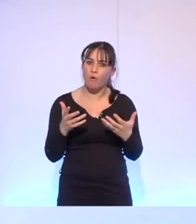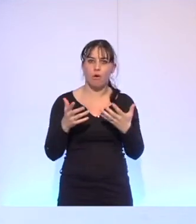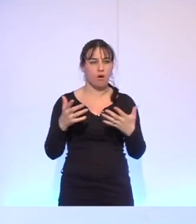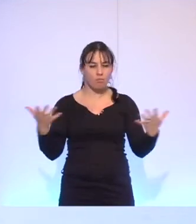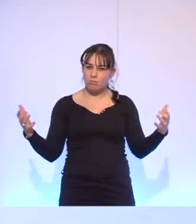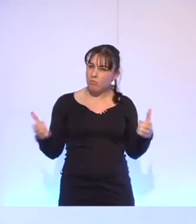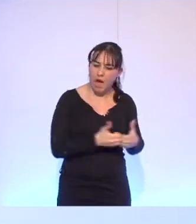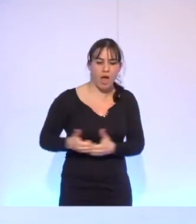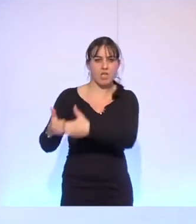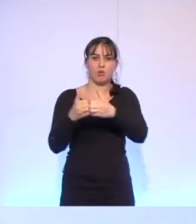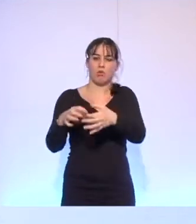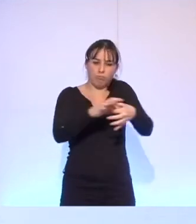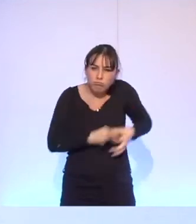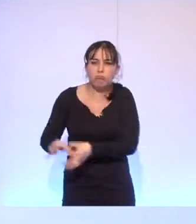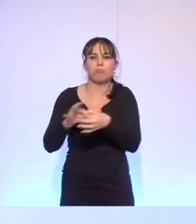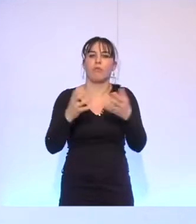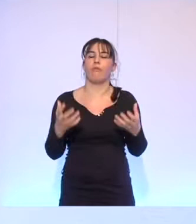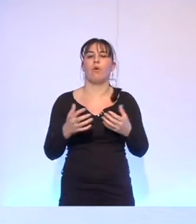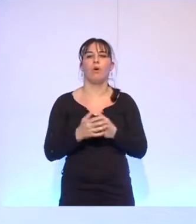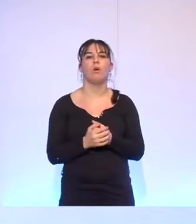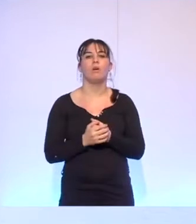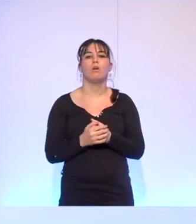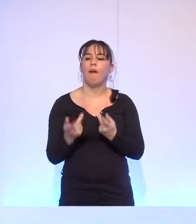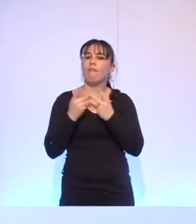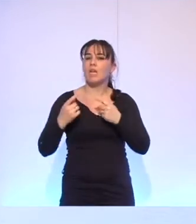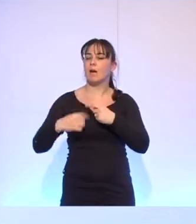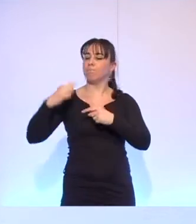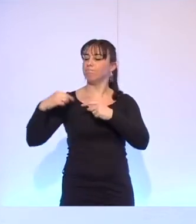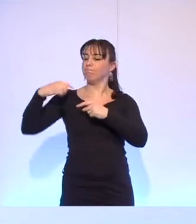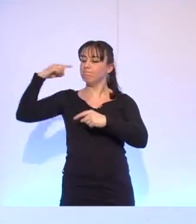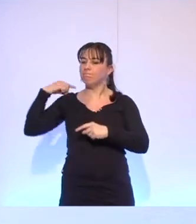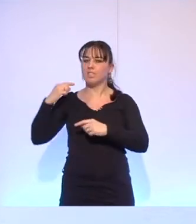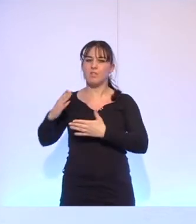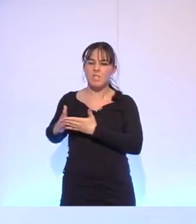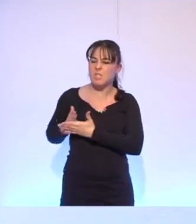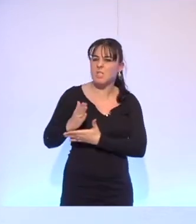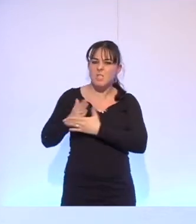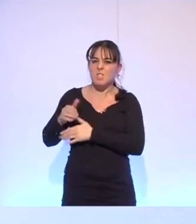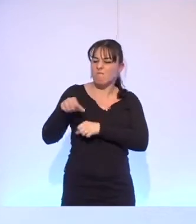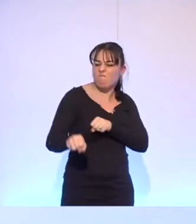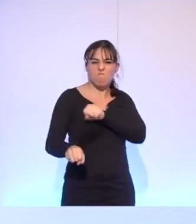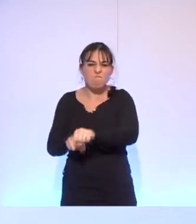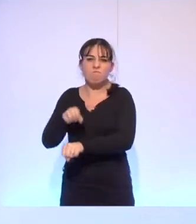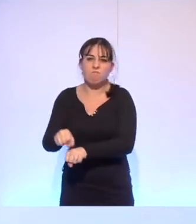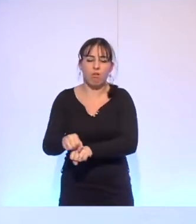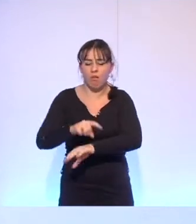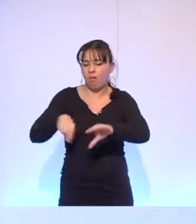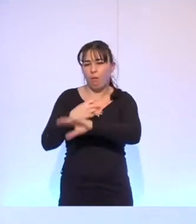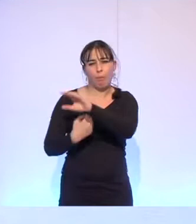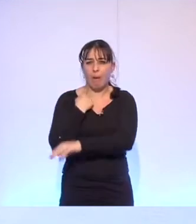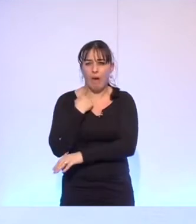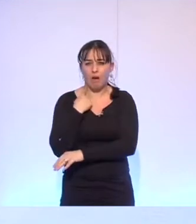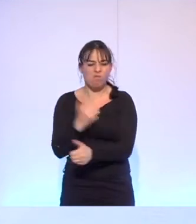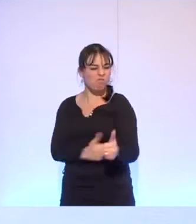l'adhésion. Les passages en force que notre ville a pu connaître dans le passé nous ont fait perdre du temps. Passer en